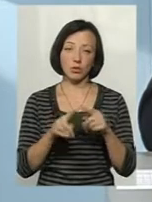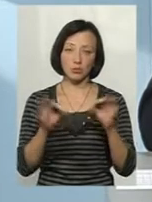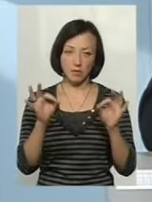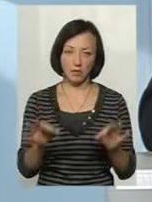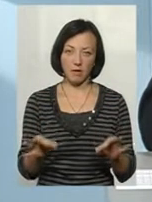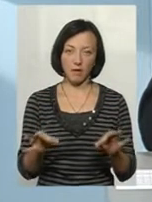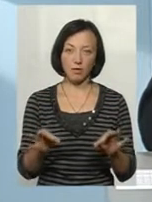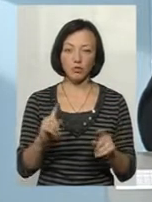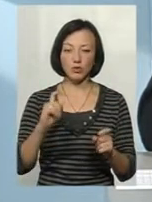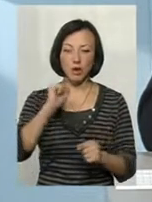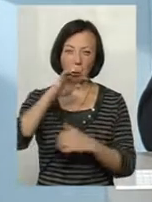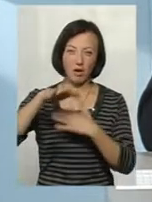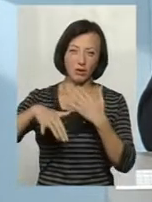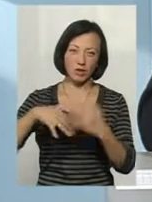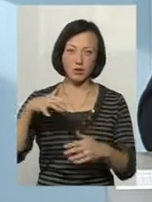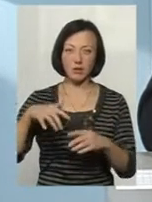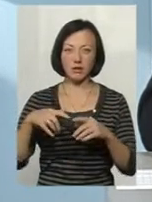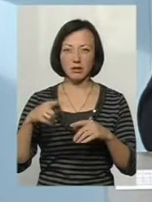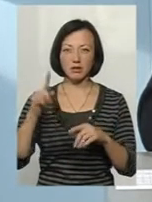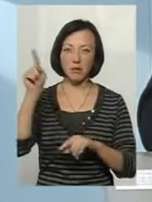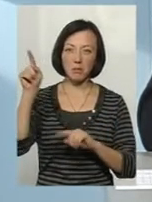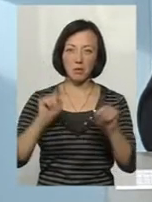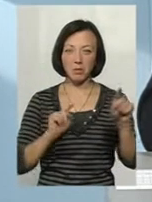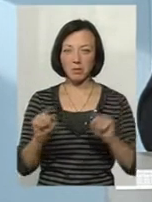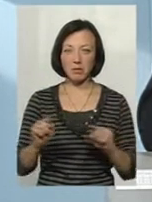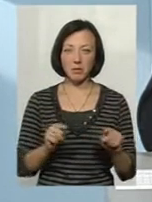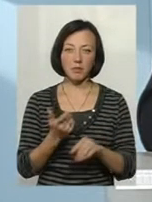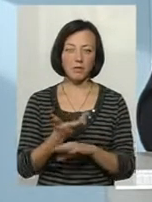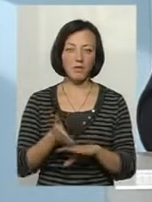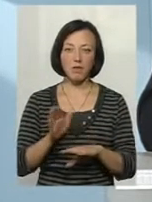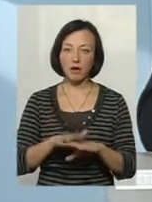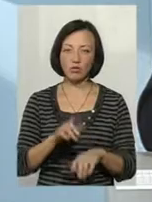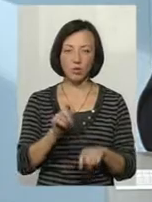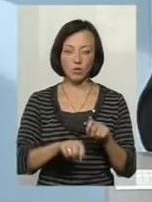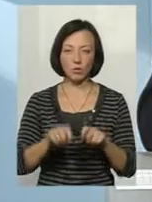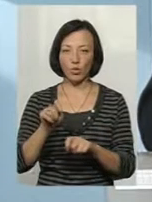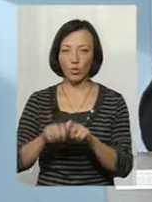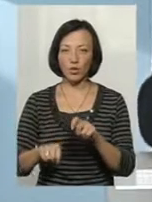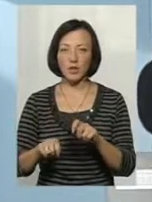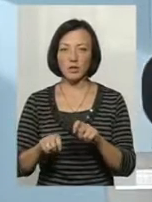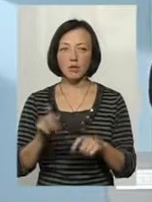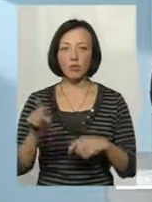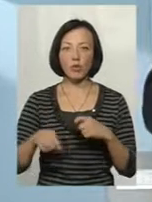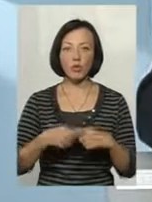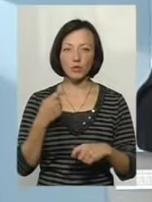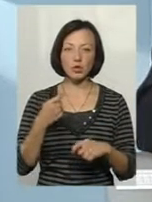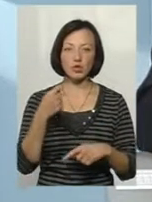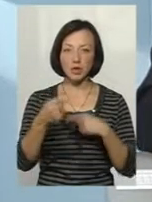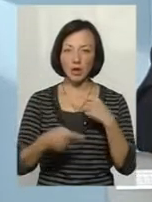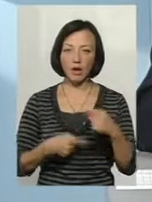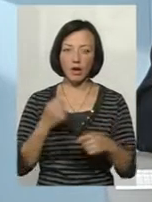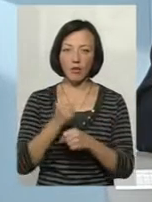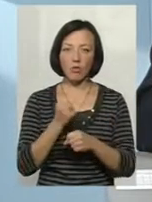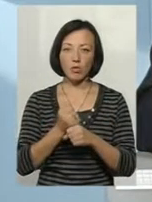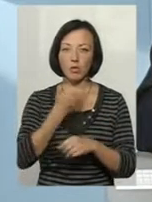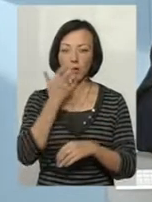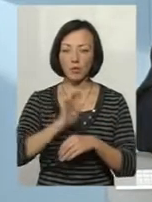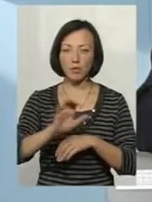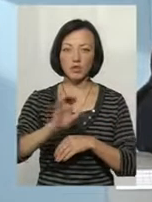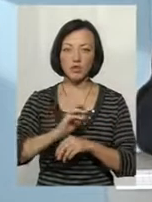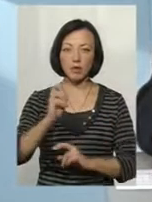що хаотичне таке переведення, воно важко контролюється. порушується робота